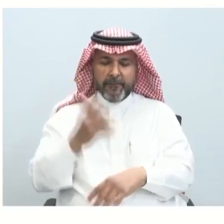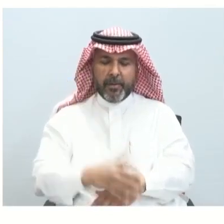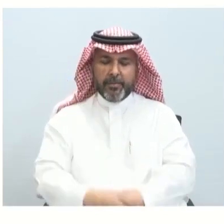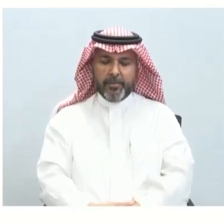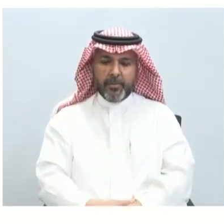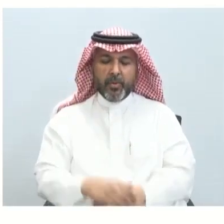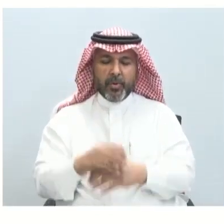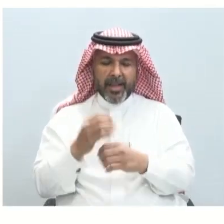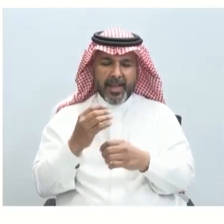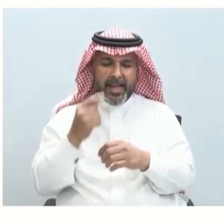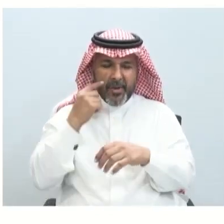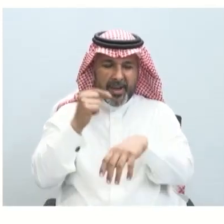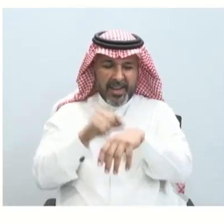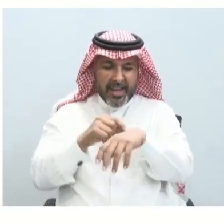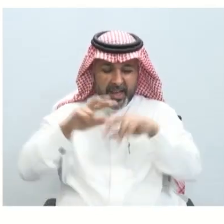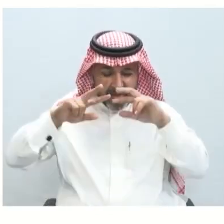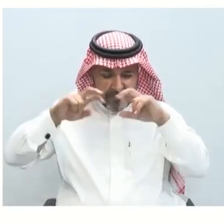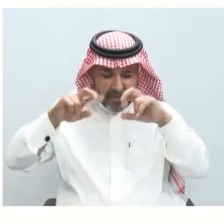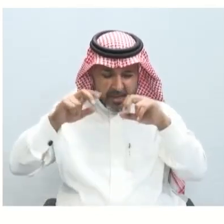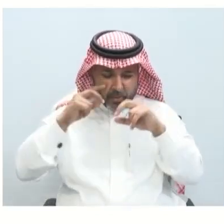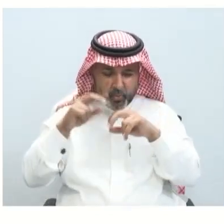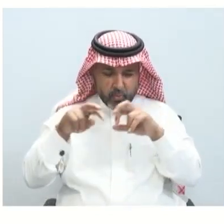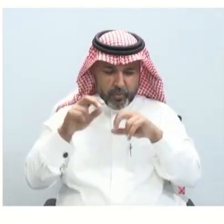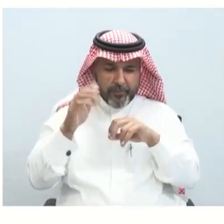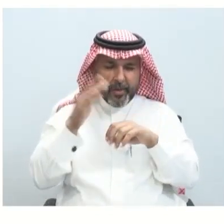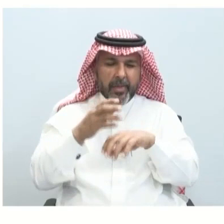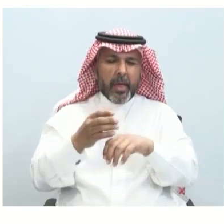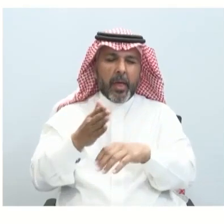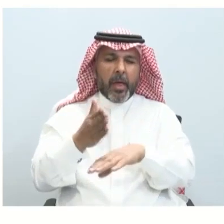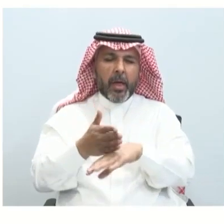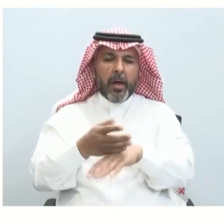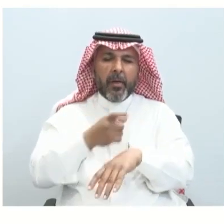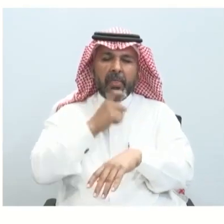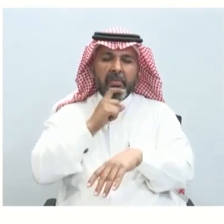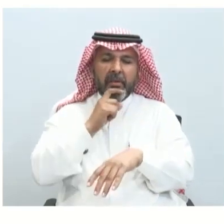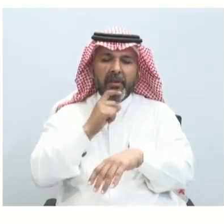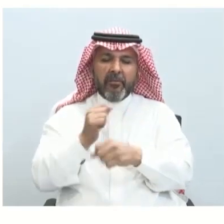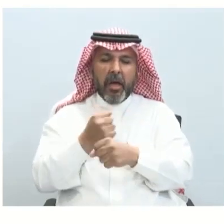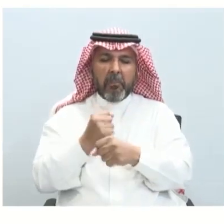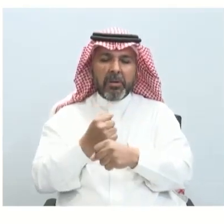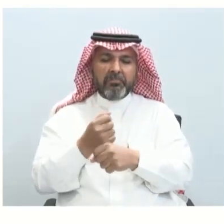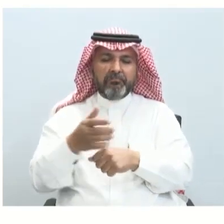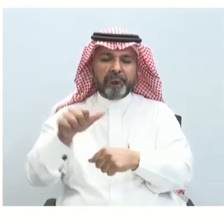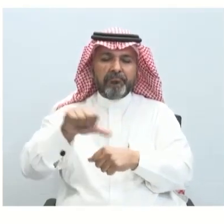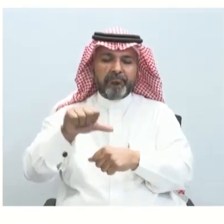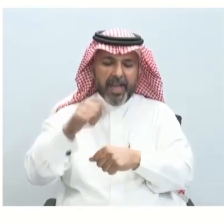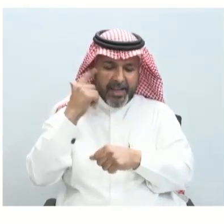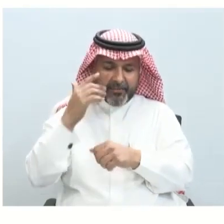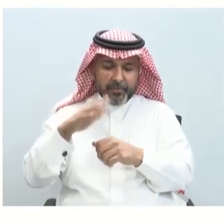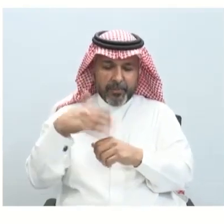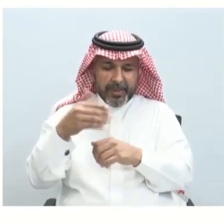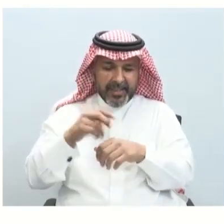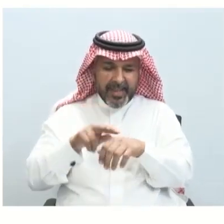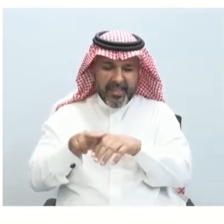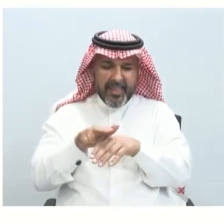تعمل نقاط الفحص والمتابعه بشكل صحيح فينتج خلل في احد اطوار الخليه مما يؤدي لنقل الماده